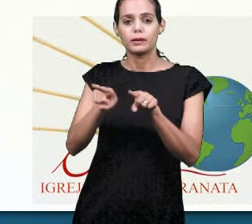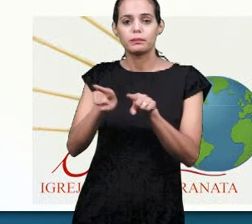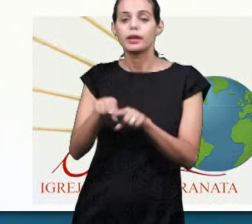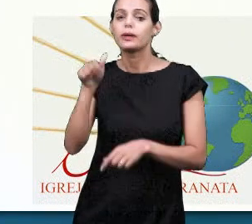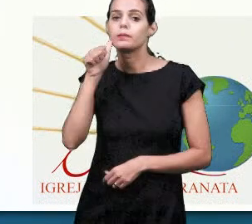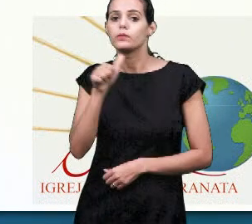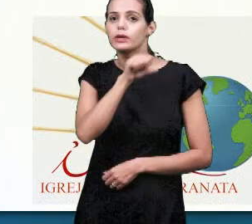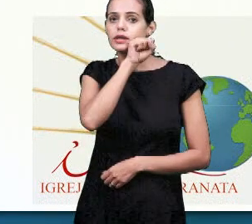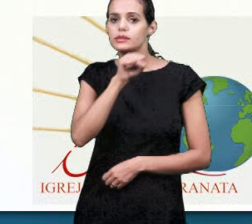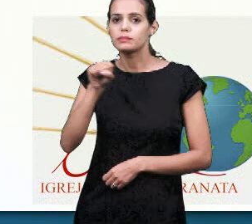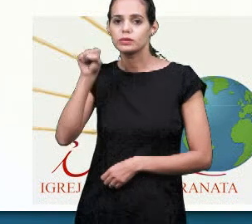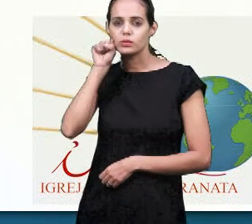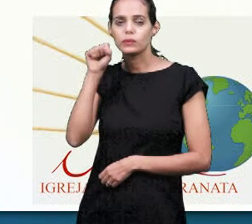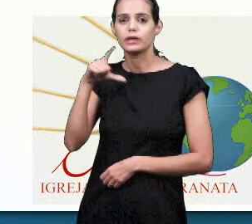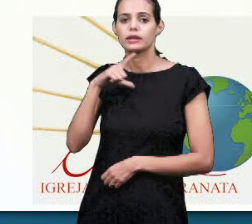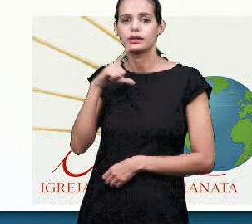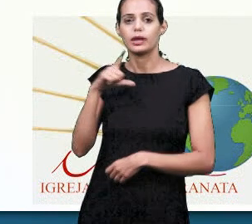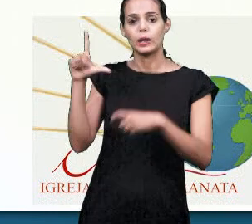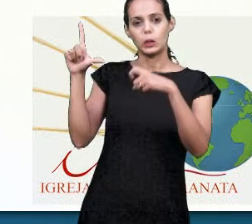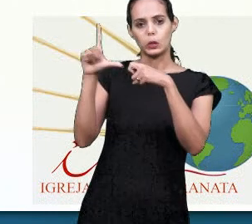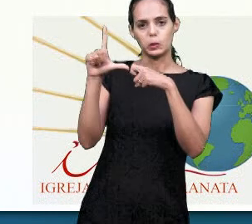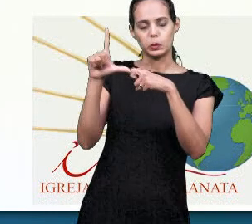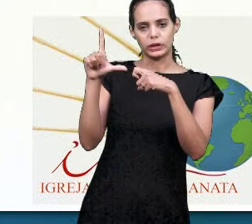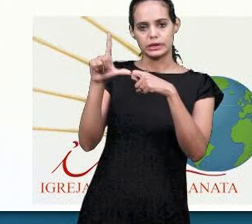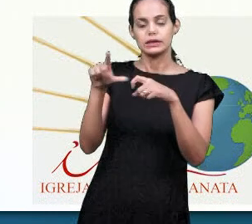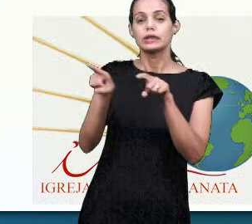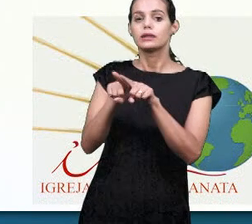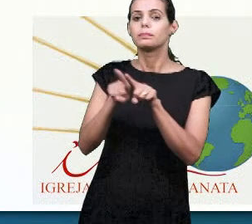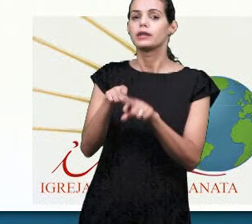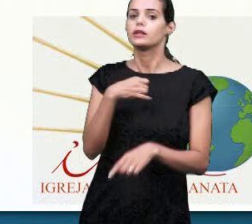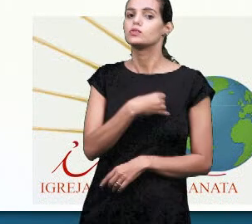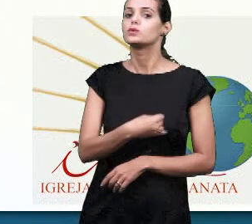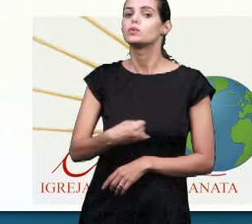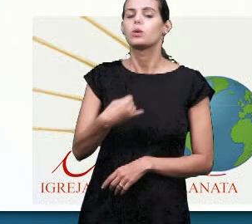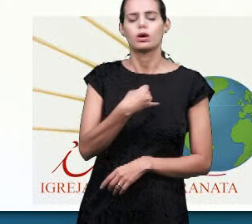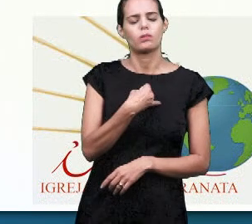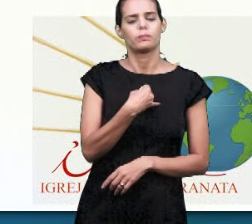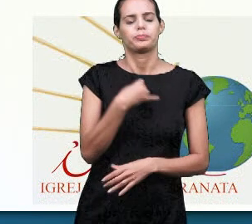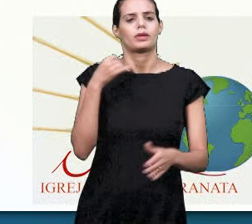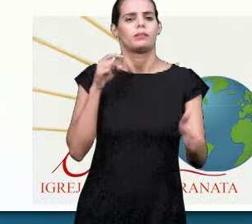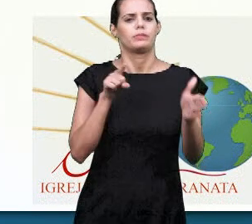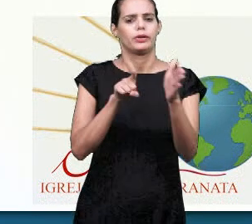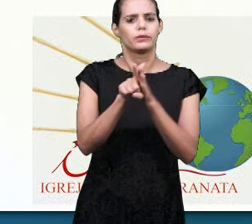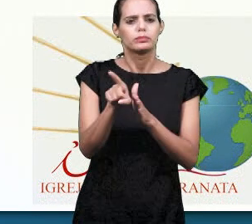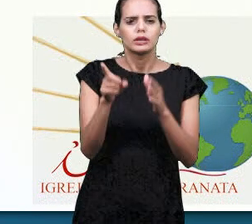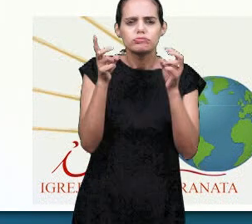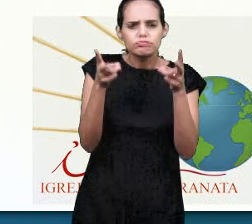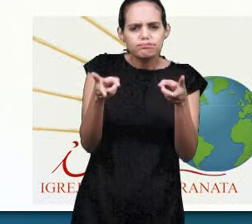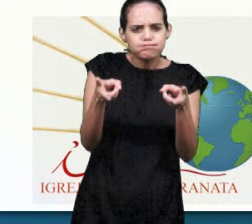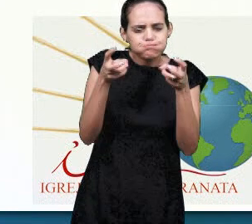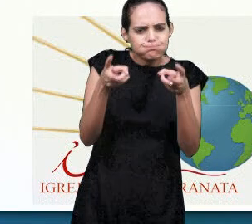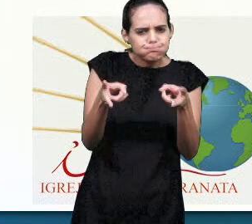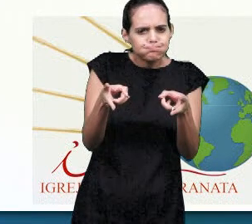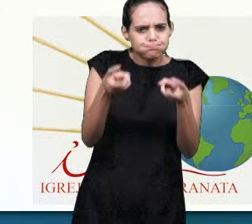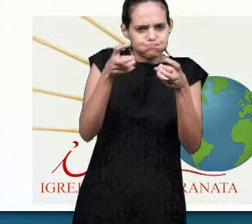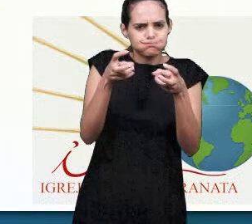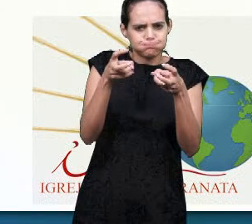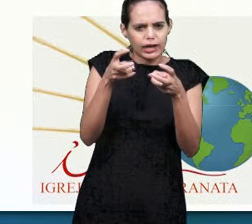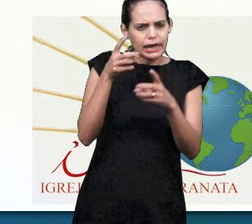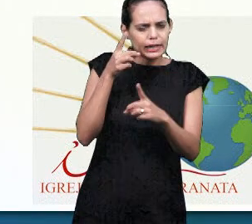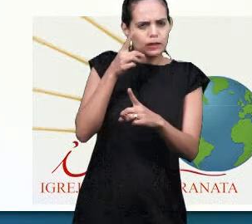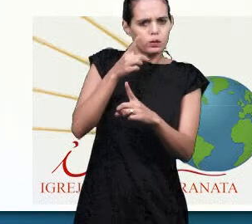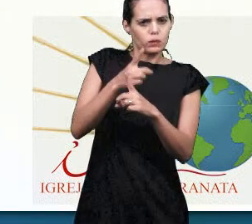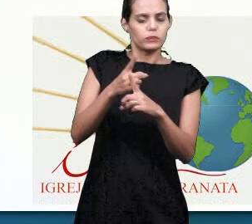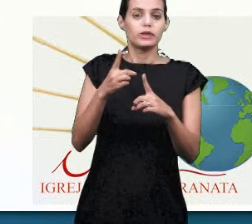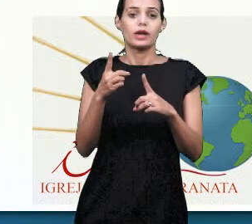trouvent là, en Luc et Jean. La question est la suivante. Identifier la doctrine de salut en un seul